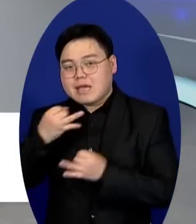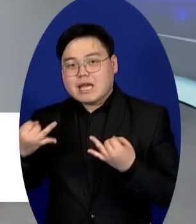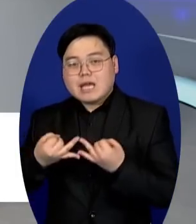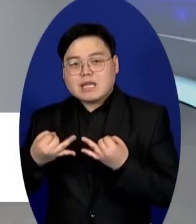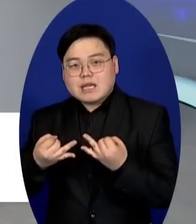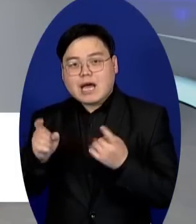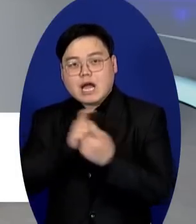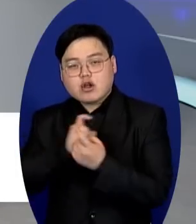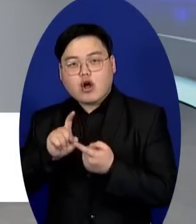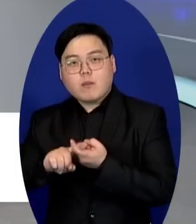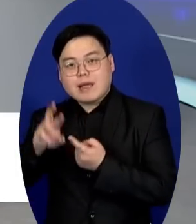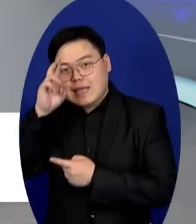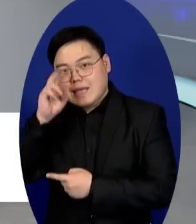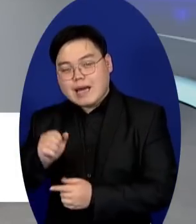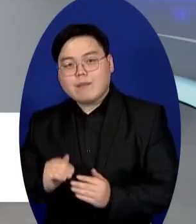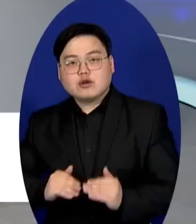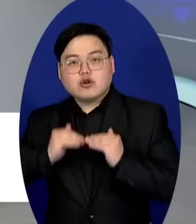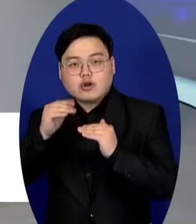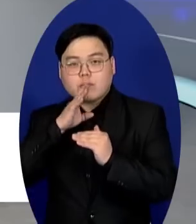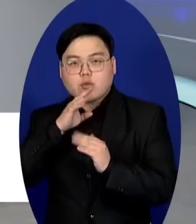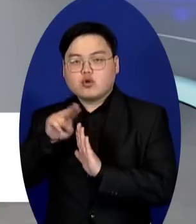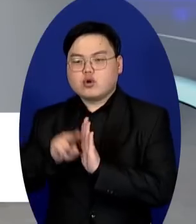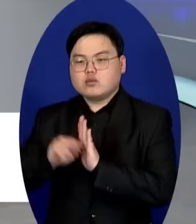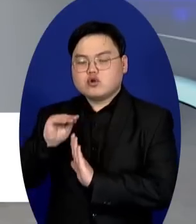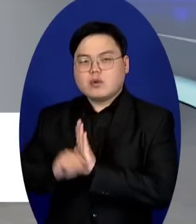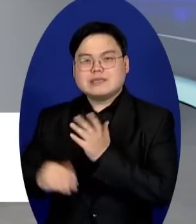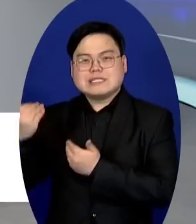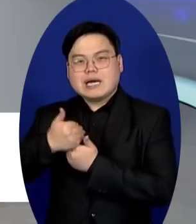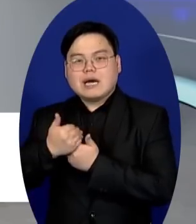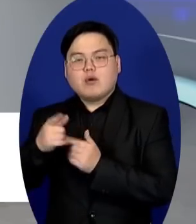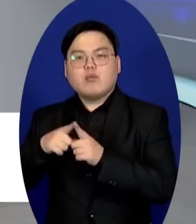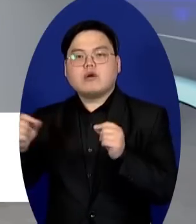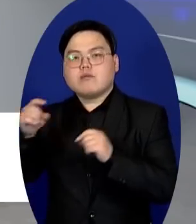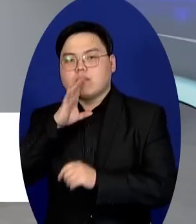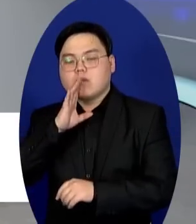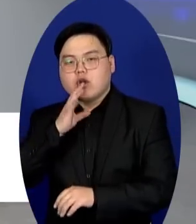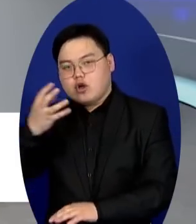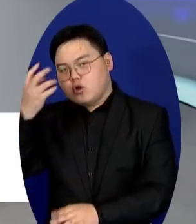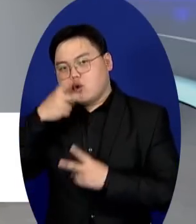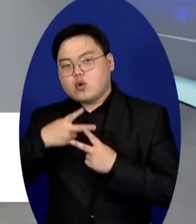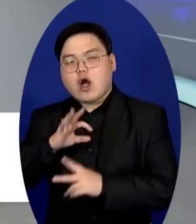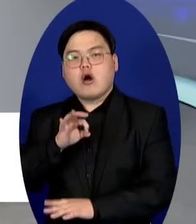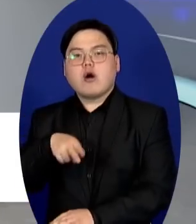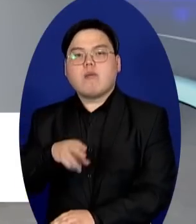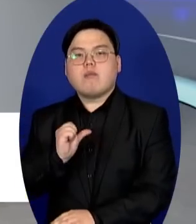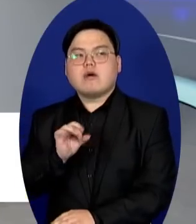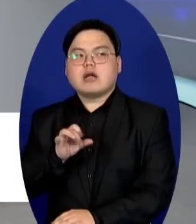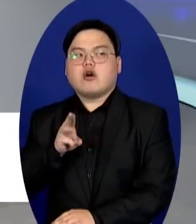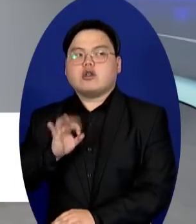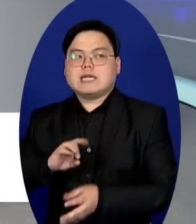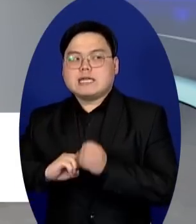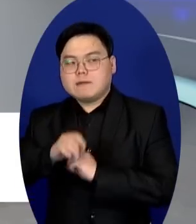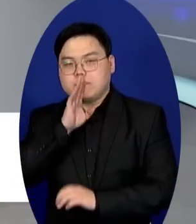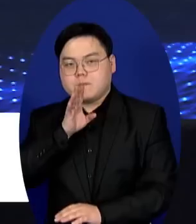төрийн байгууллагуудын уялдаа холбоог сайжруулад дүрм журмын саад татварыг нь арилгаж төрийн үйлчилгээг операторын горимд шилжүүлэхээр болсон байна.